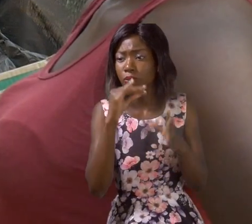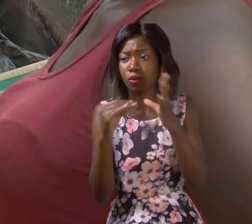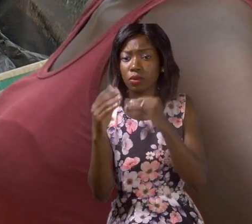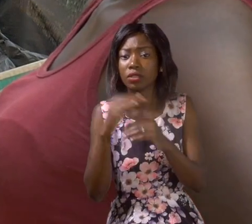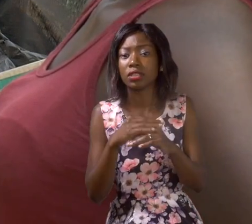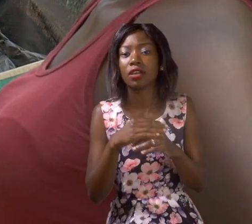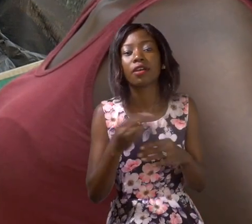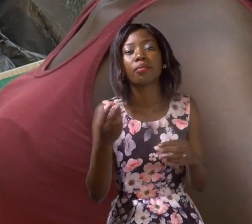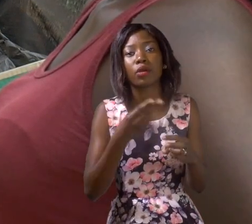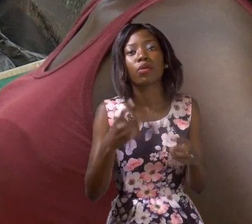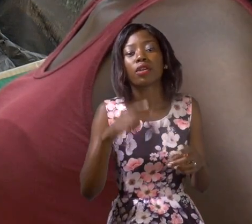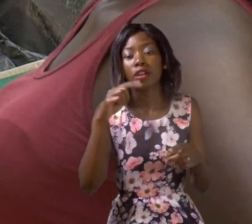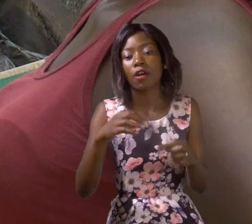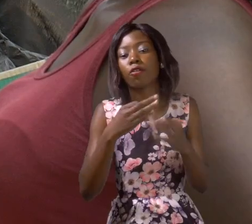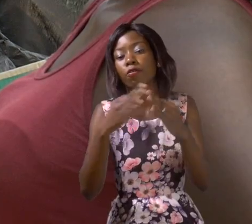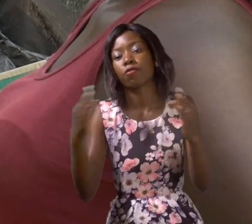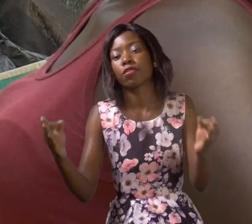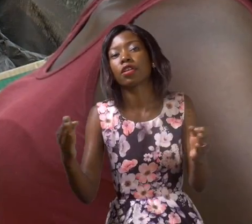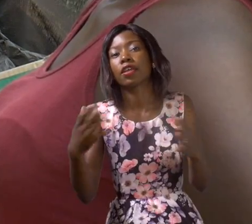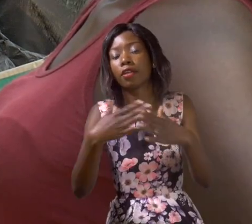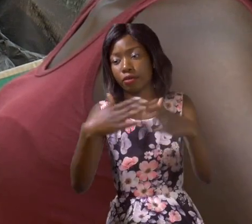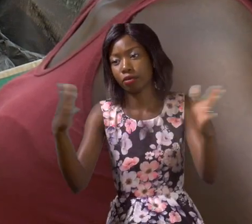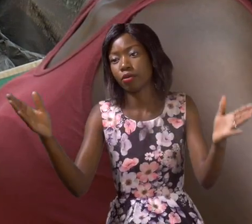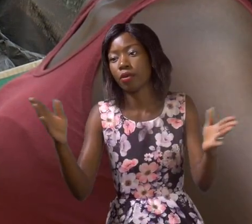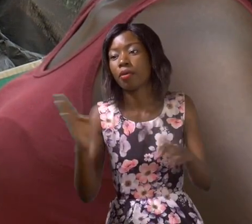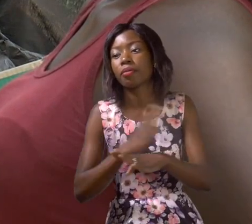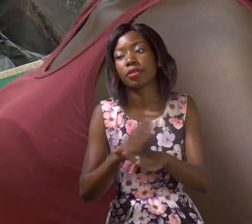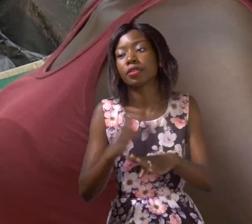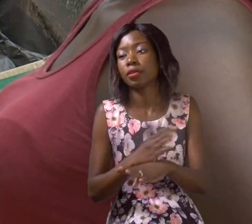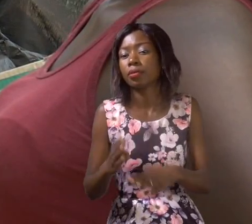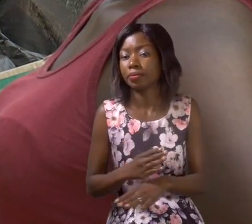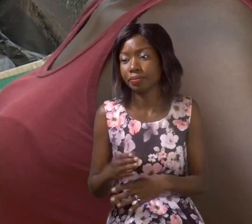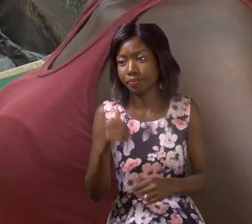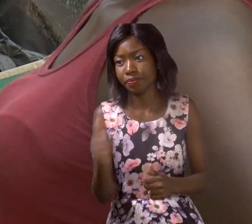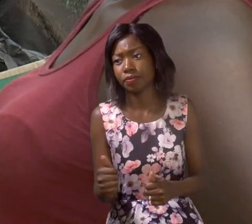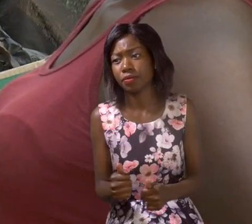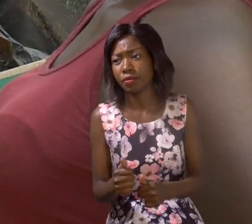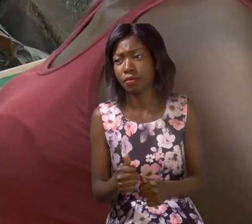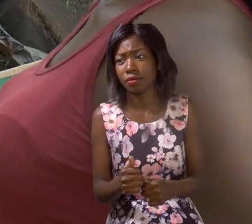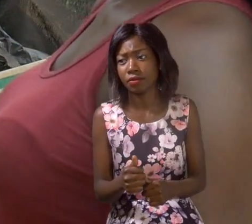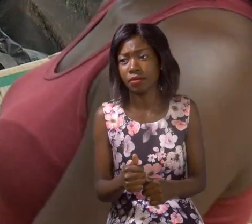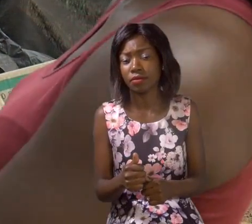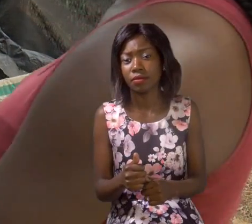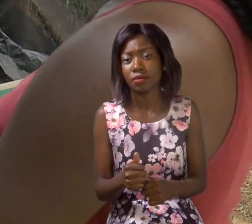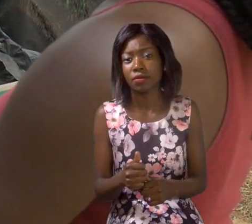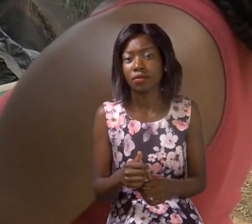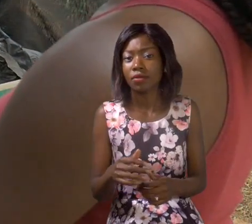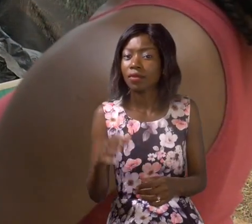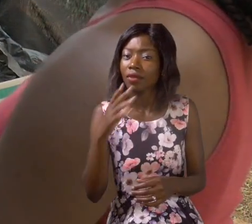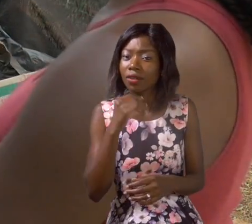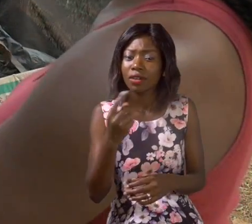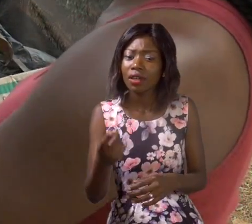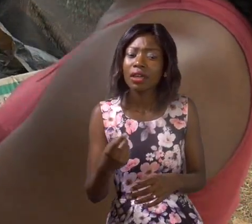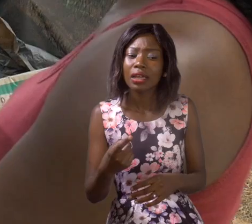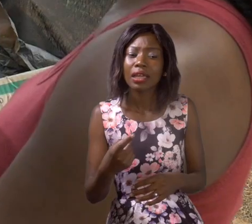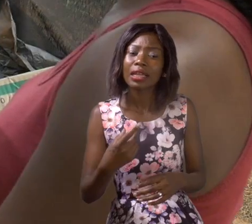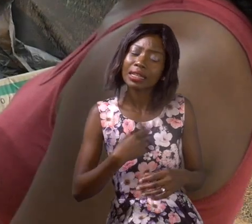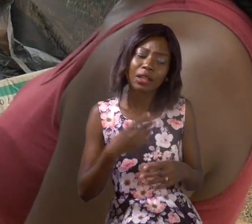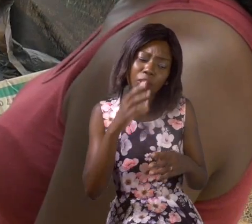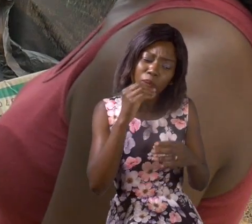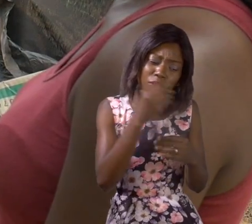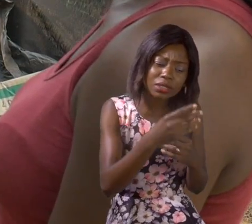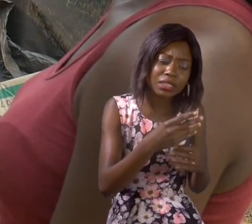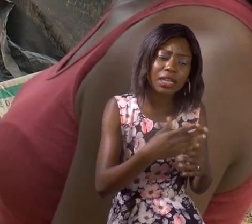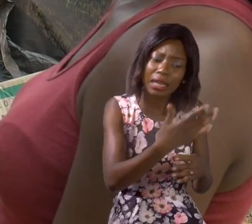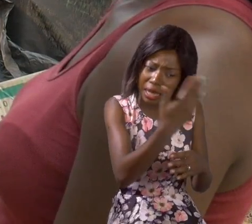ini. Akanzwa news unzwa news iwo unotera news kangani ko. Iwe sibiana tomuona. Sibiana notana nai kana chimusora. Ndakuzva kuti my lockdown. Andikwanisa kutana